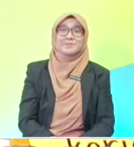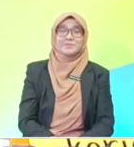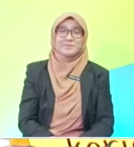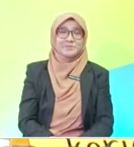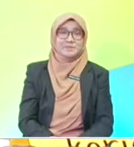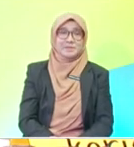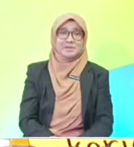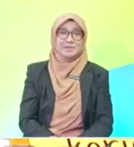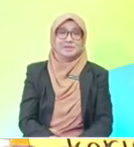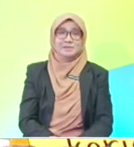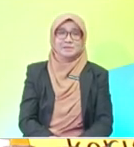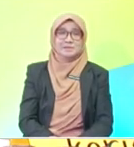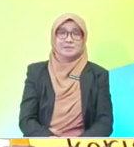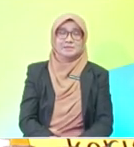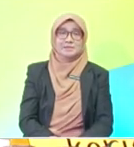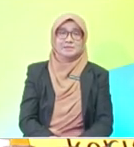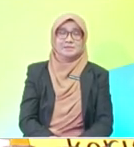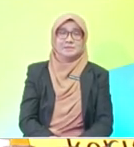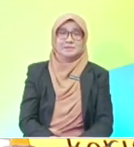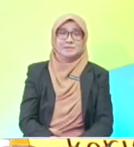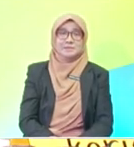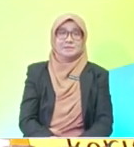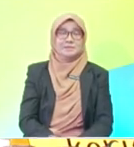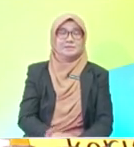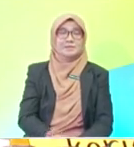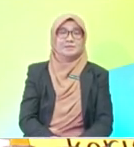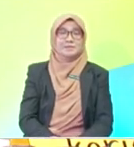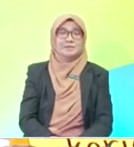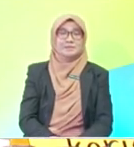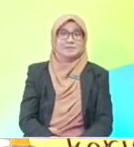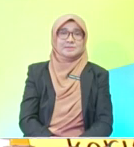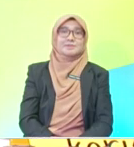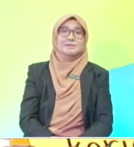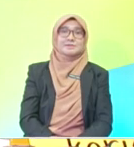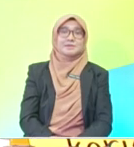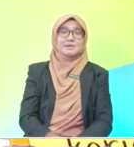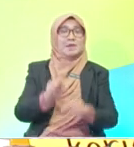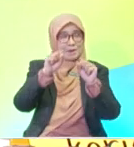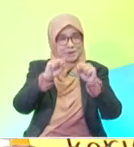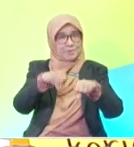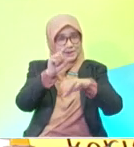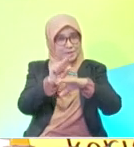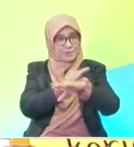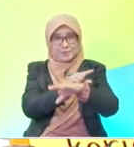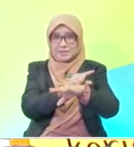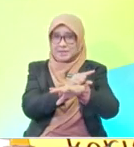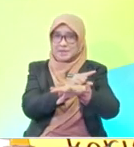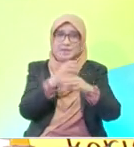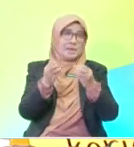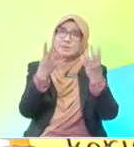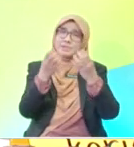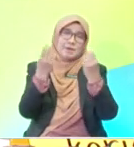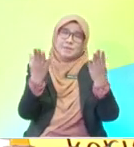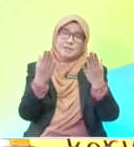kita tak ada tetapkan satu mesti guna benang bulu kambing. Mesti guna tali rafia, tak ada. Kita nak